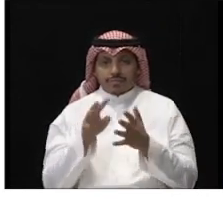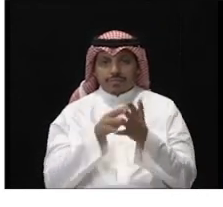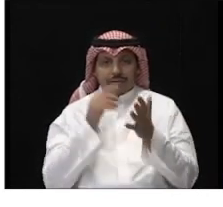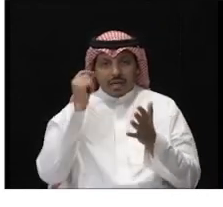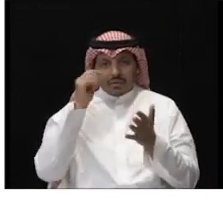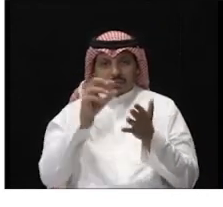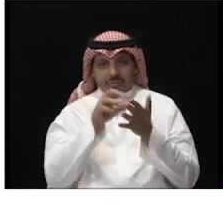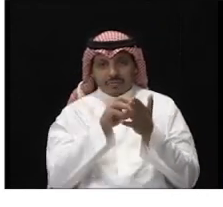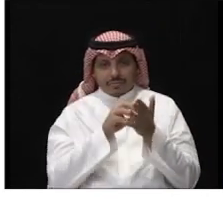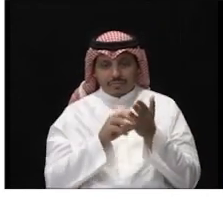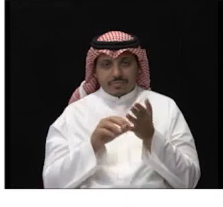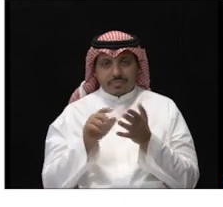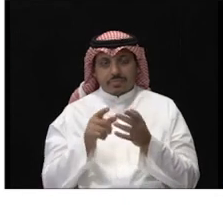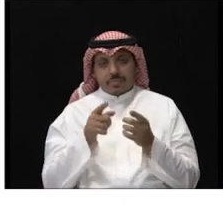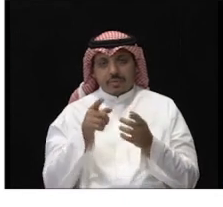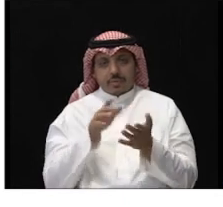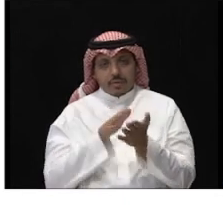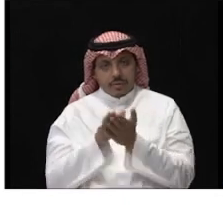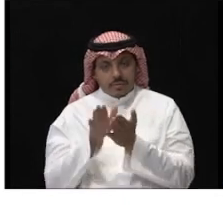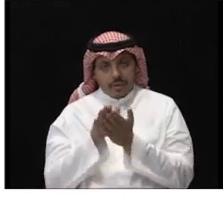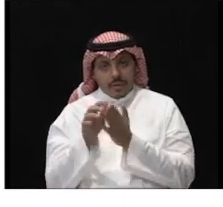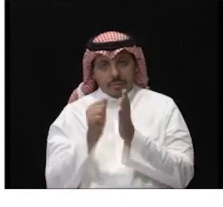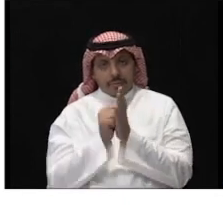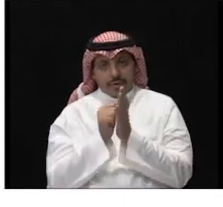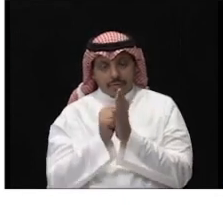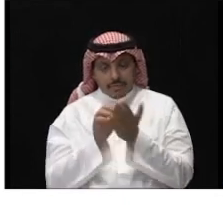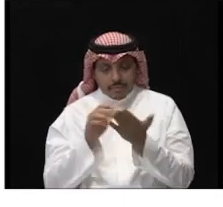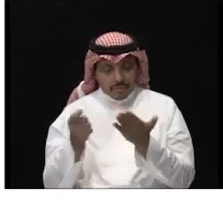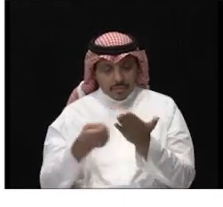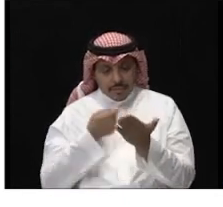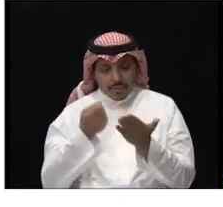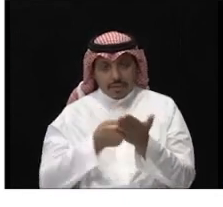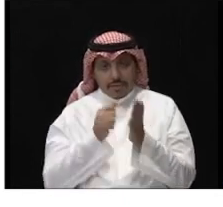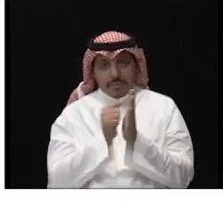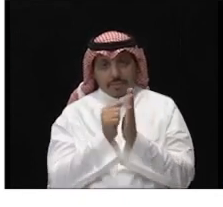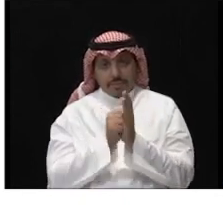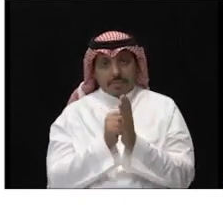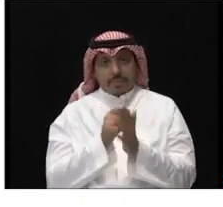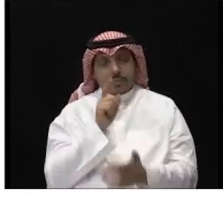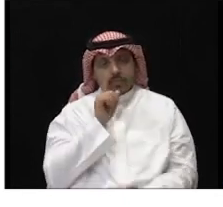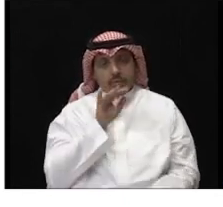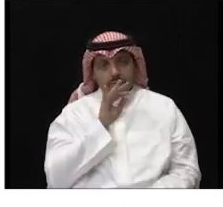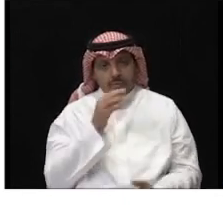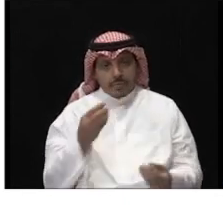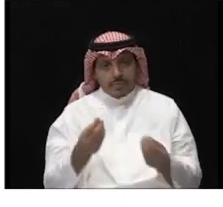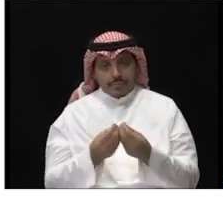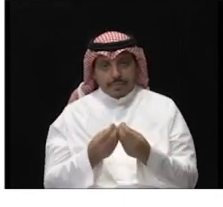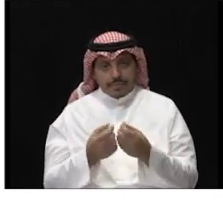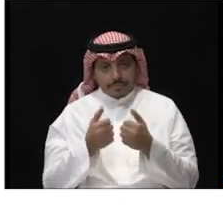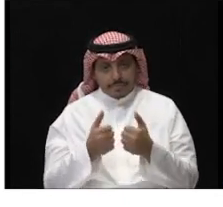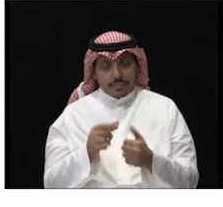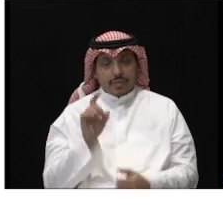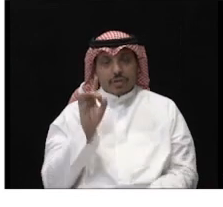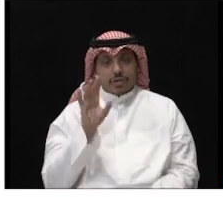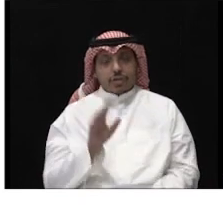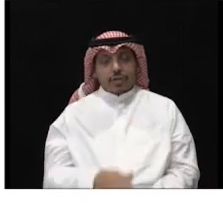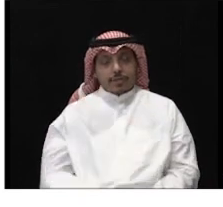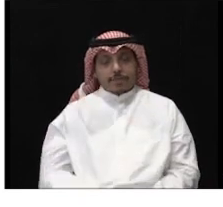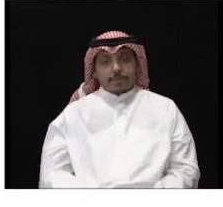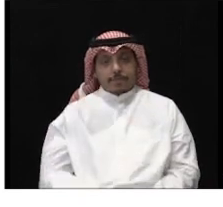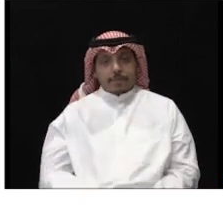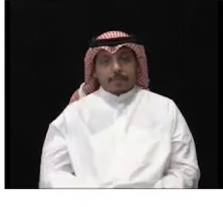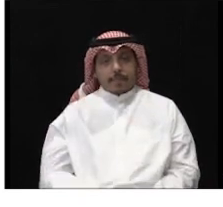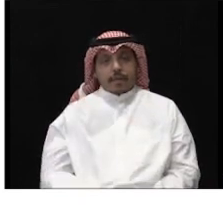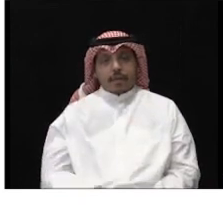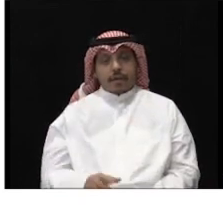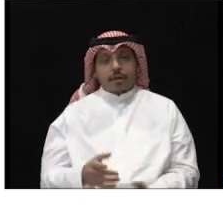المنزلية لكي تطبعوها وتحلوها في البيت مع ولي أمركم بإذن الله تعالى. وأتمنى منكم